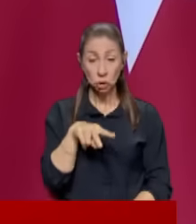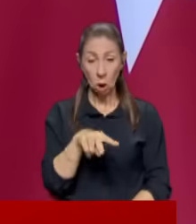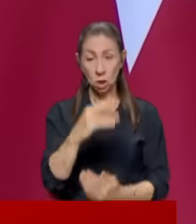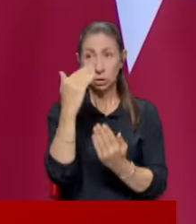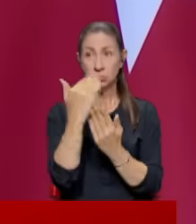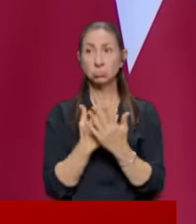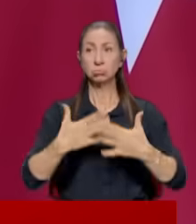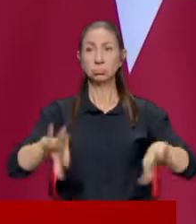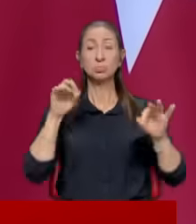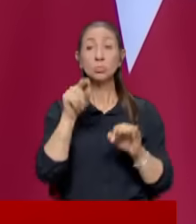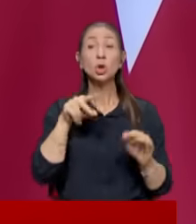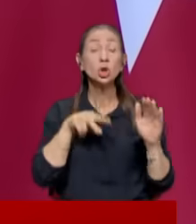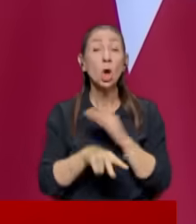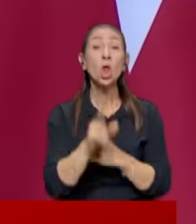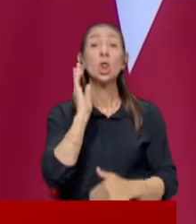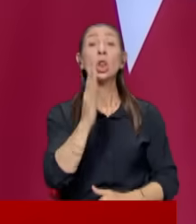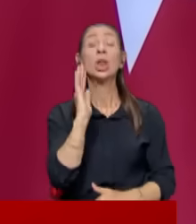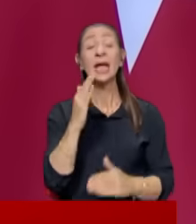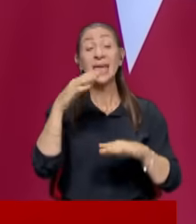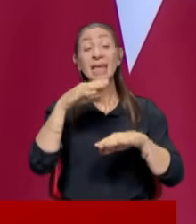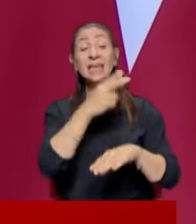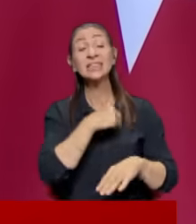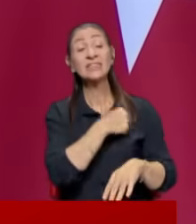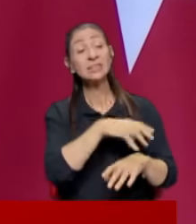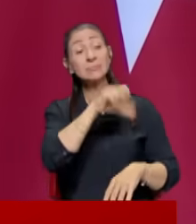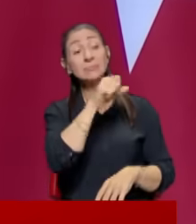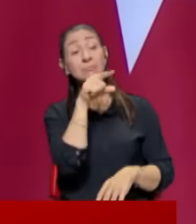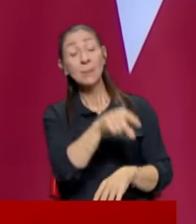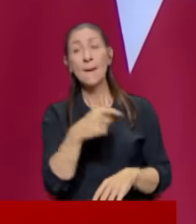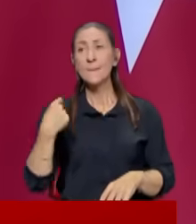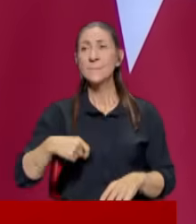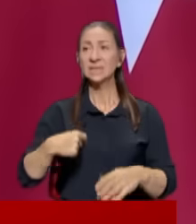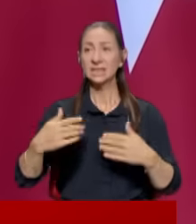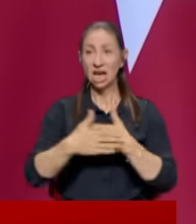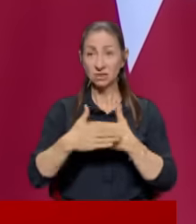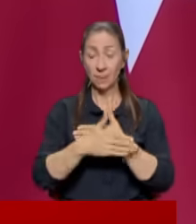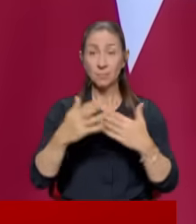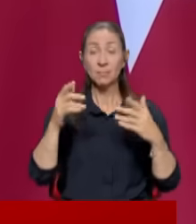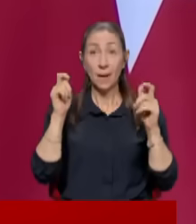haritası mevcut. Bu yol haritasını İsveç makamları pazartesi akşamı